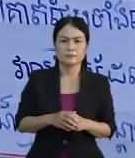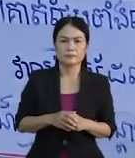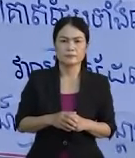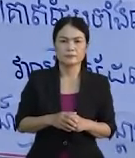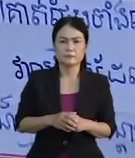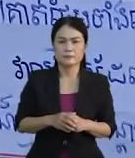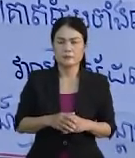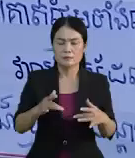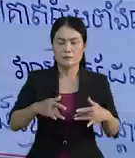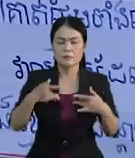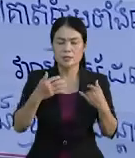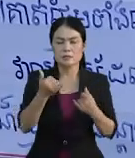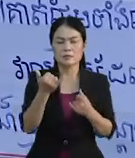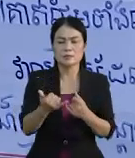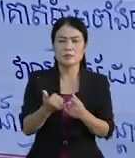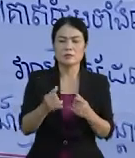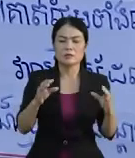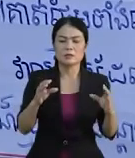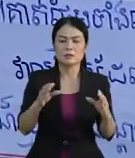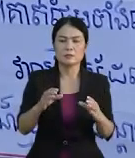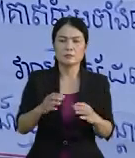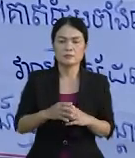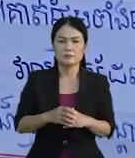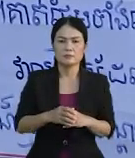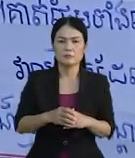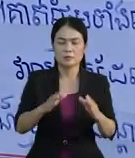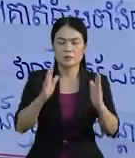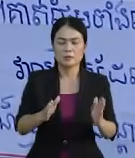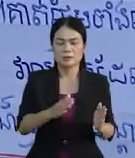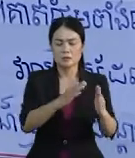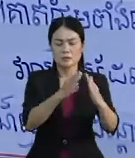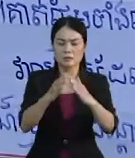យ៉ាងម៉េចបន្តទៀតបាទ គឺព្រឹត្តិការណ៍ទី 6